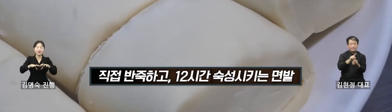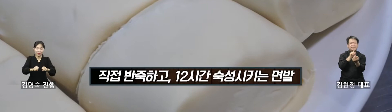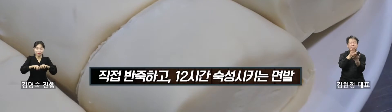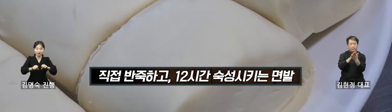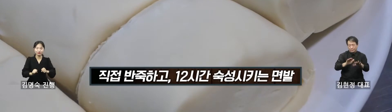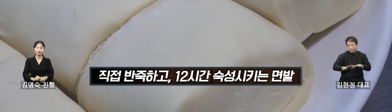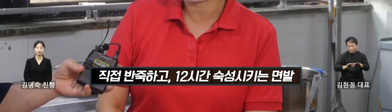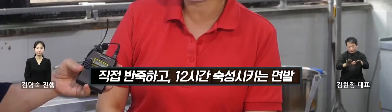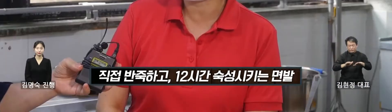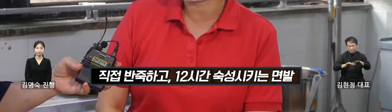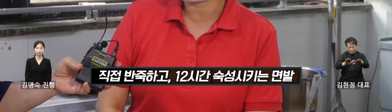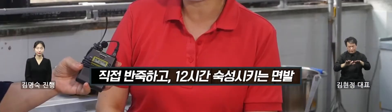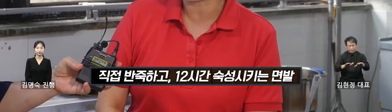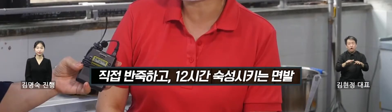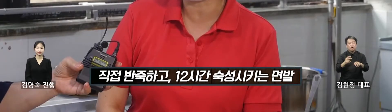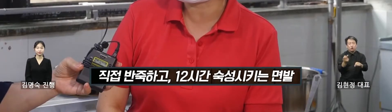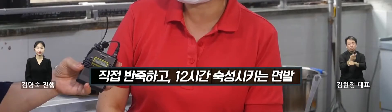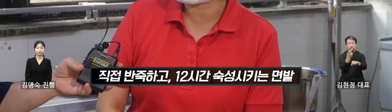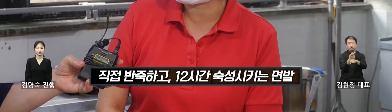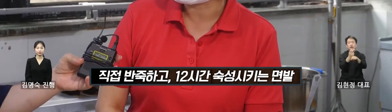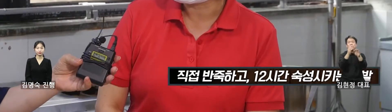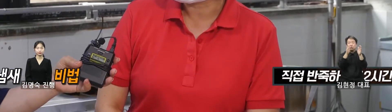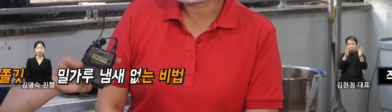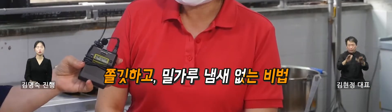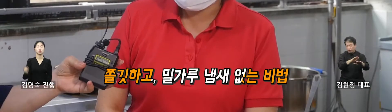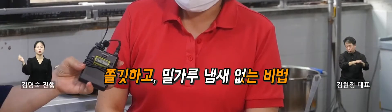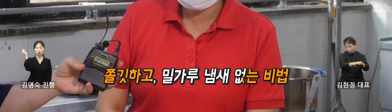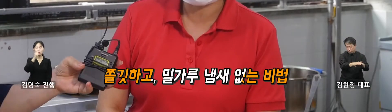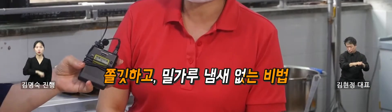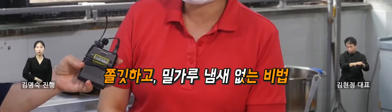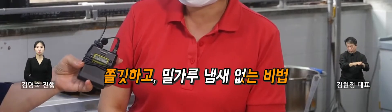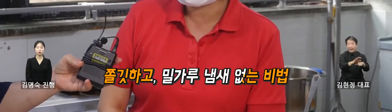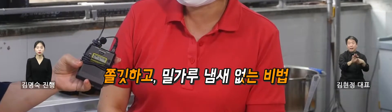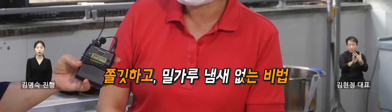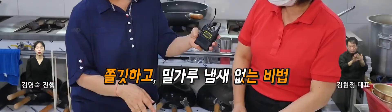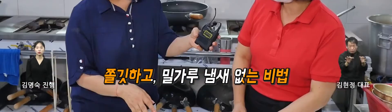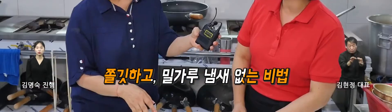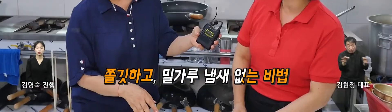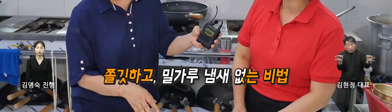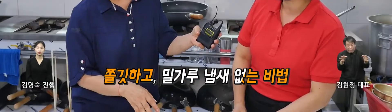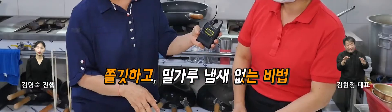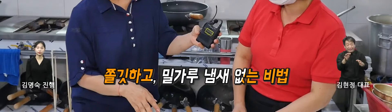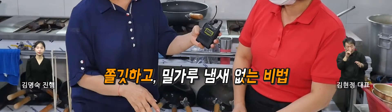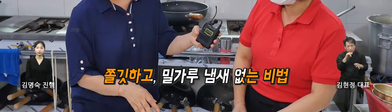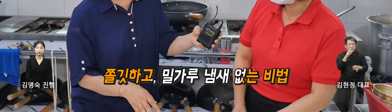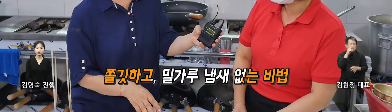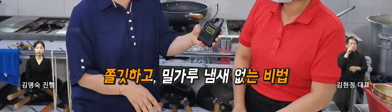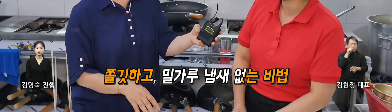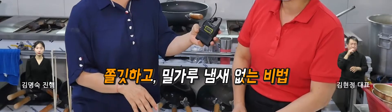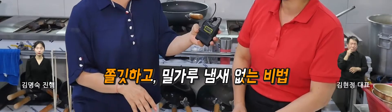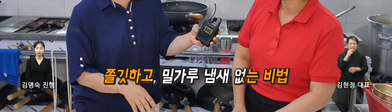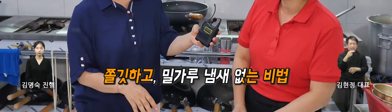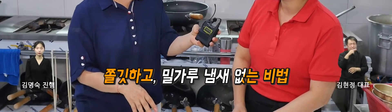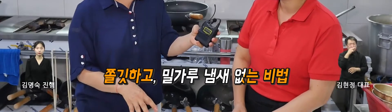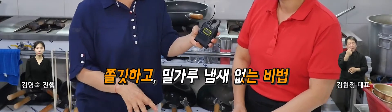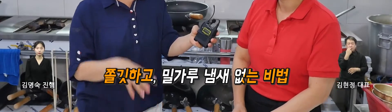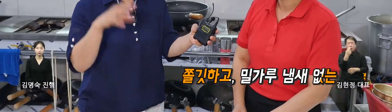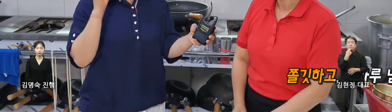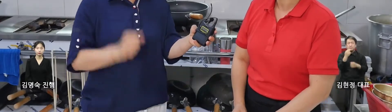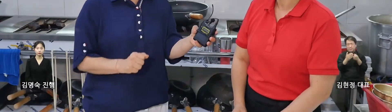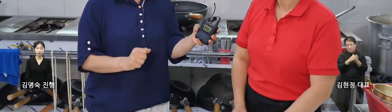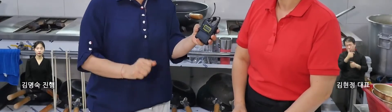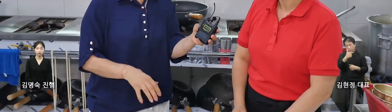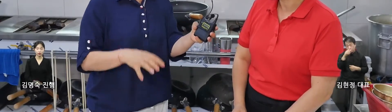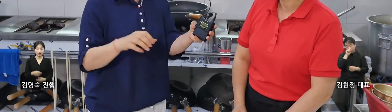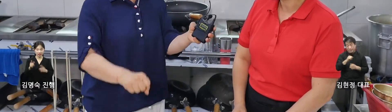저희가 뽑아서 12시간 숙성을 시키거든요. 오. 그래야만이 쫄깃하고 밀가루 냄새도 안 나고. 그래서 참 좋아요. 네.